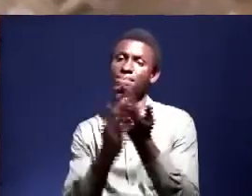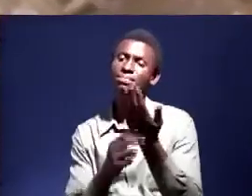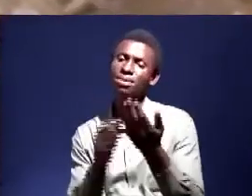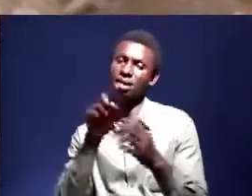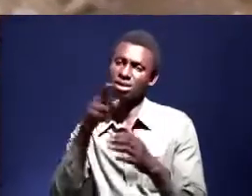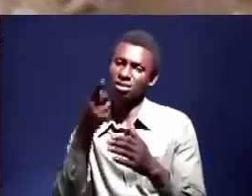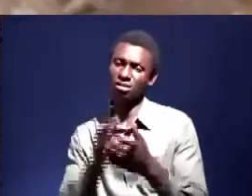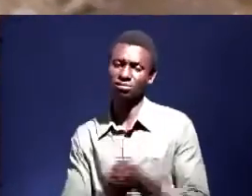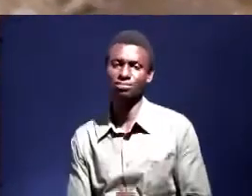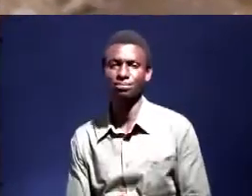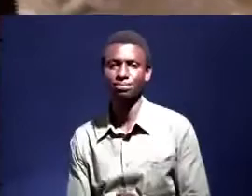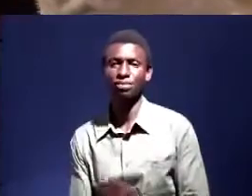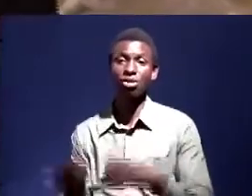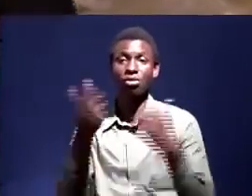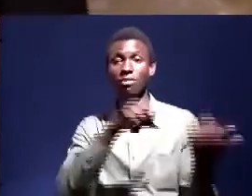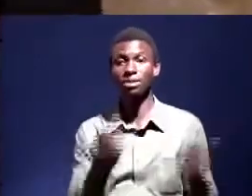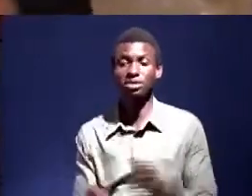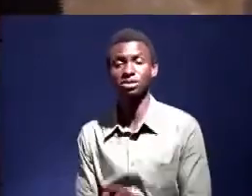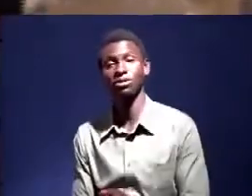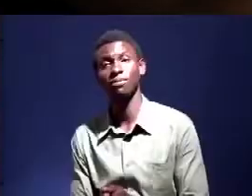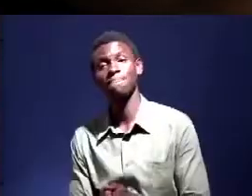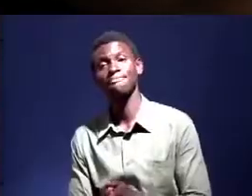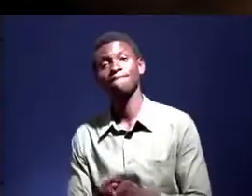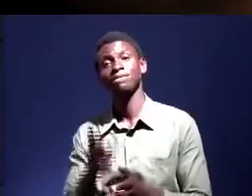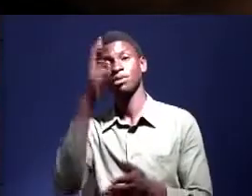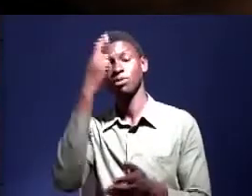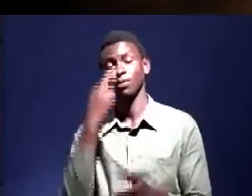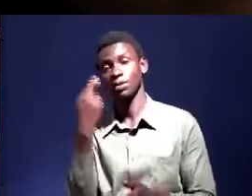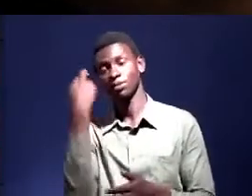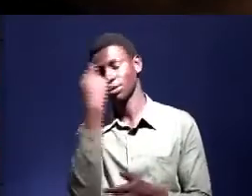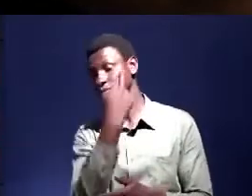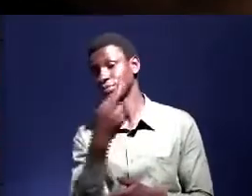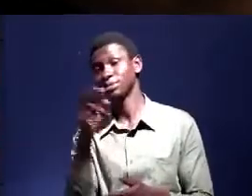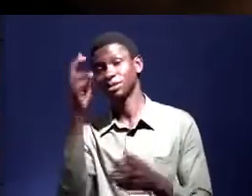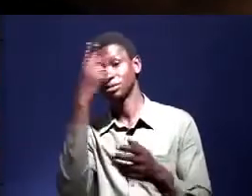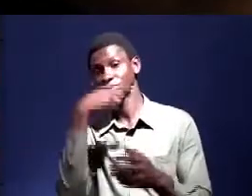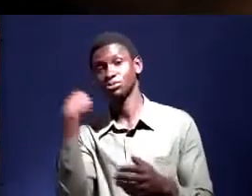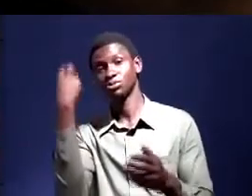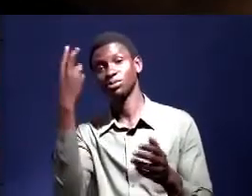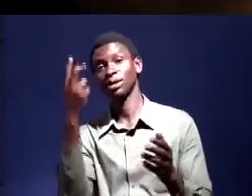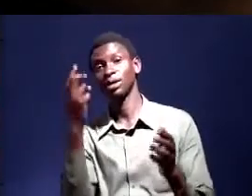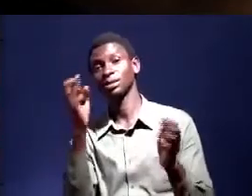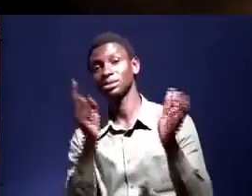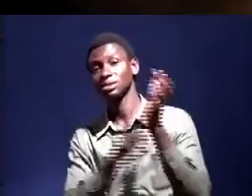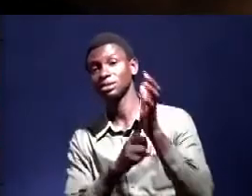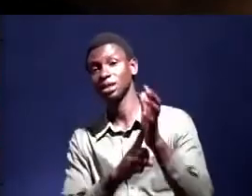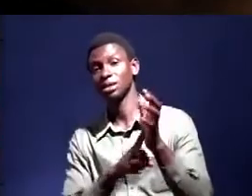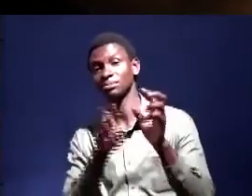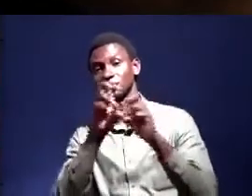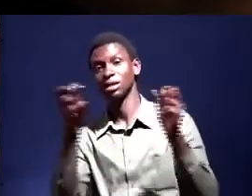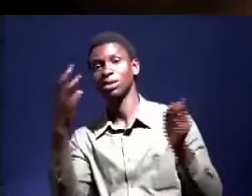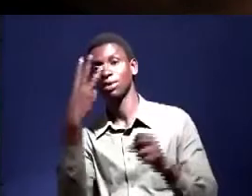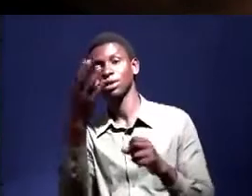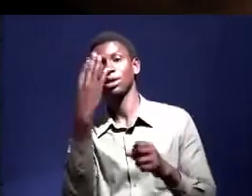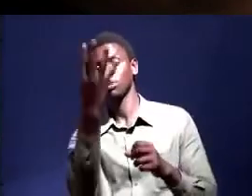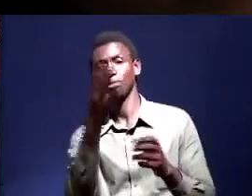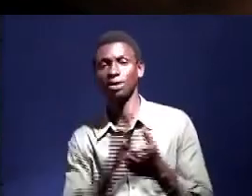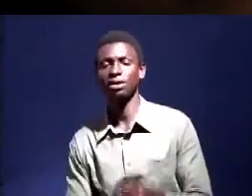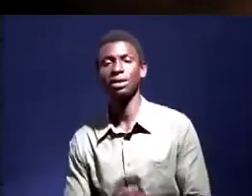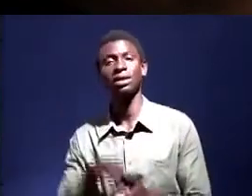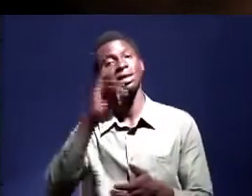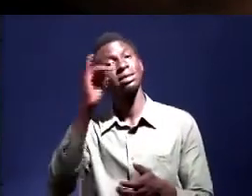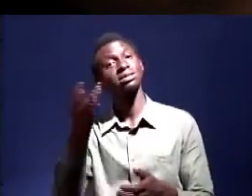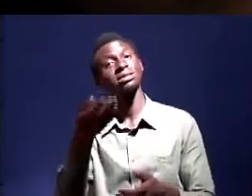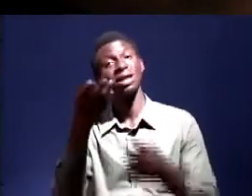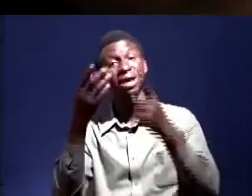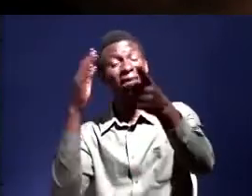inasema katika Warumi 6 mstari wa 3 na 4. Don't you know? Je, hamjui? That as many of us were baptized into Christ Jesus.